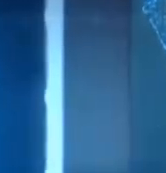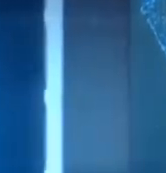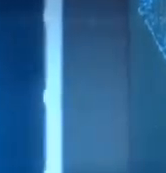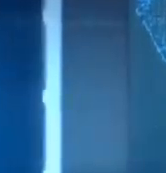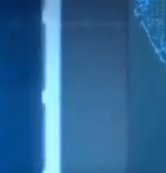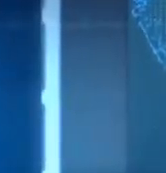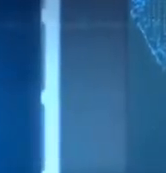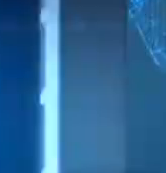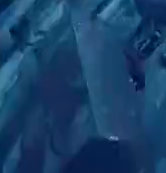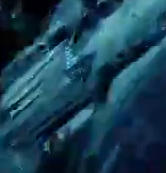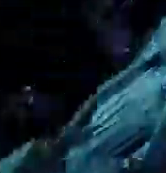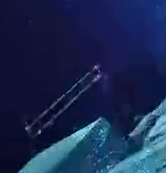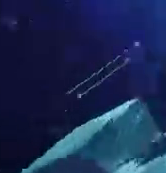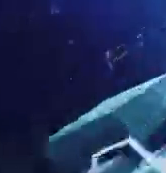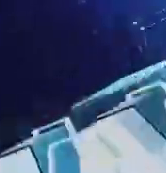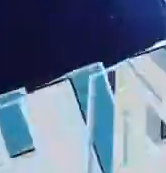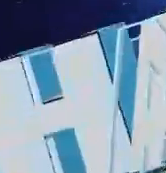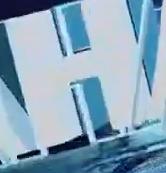телеарнасы.